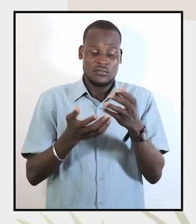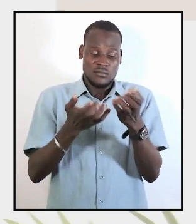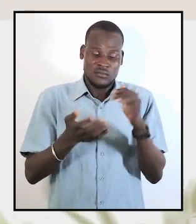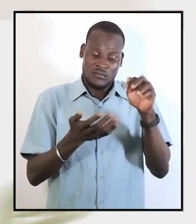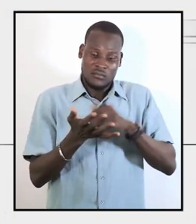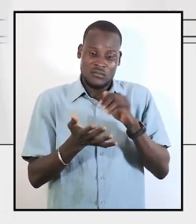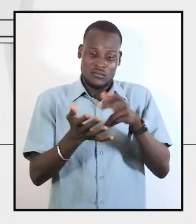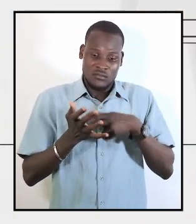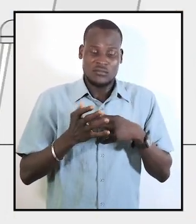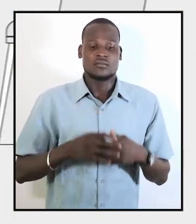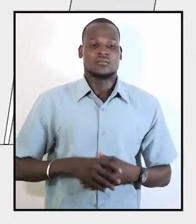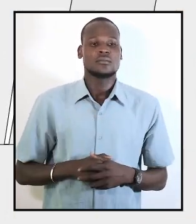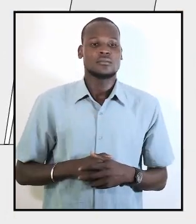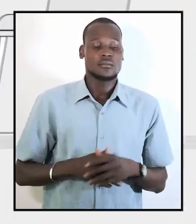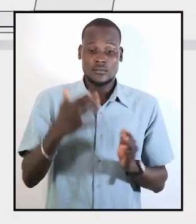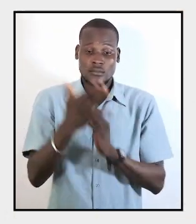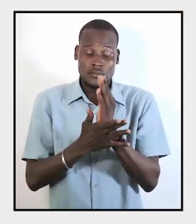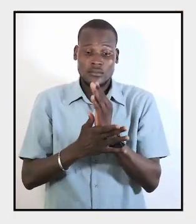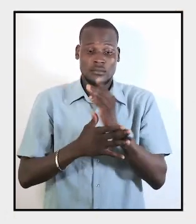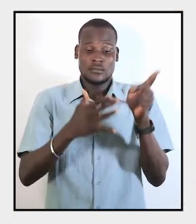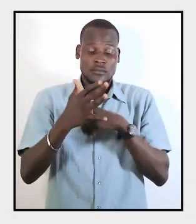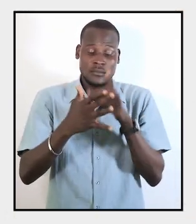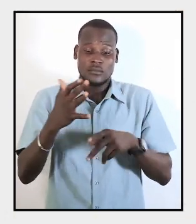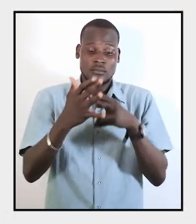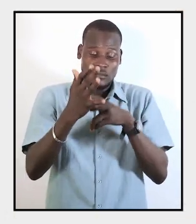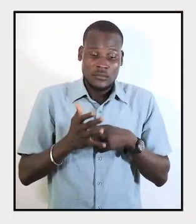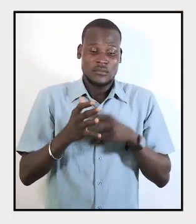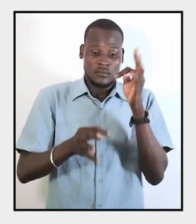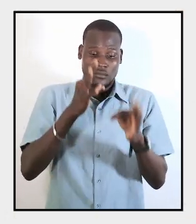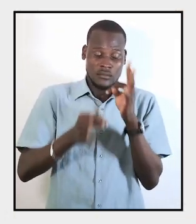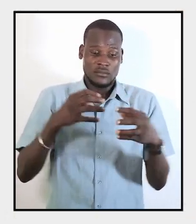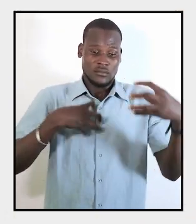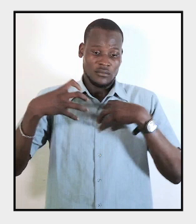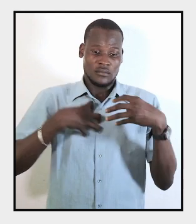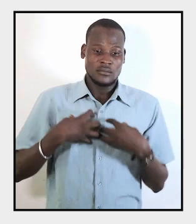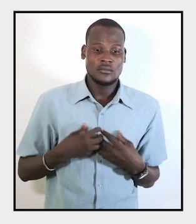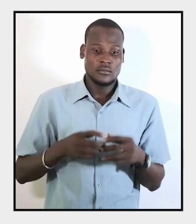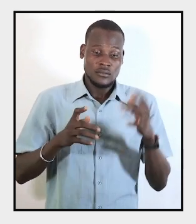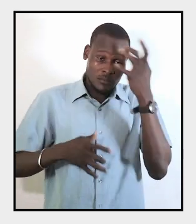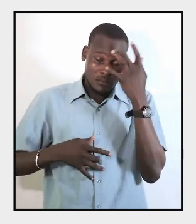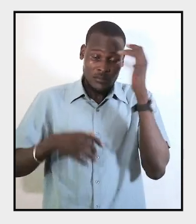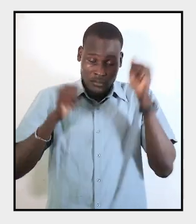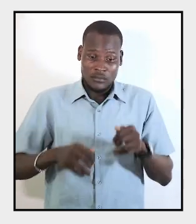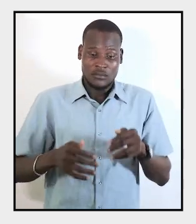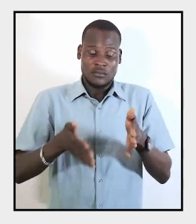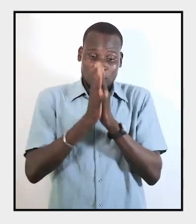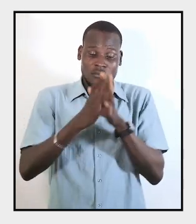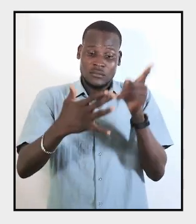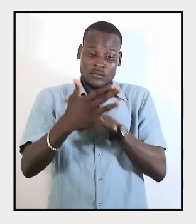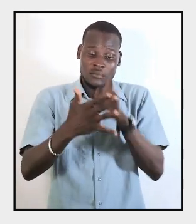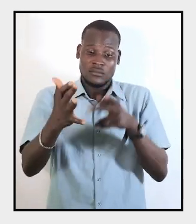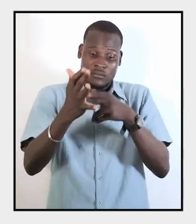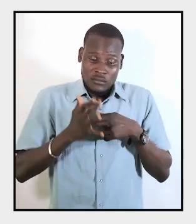besoin. Droit à la réparation de préjudices subis. Le patient a le droit de demander réparation en cas de préjudice